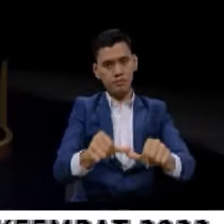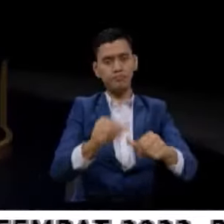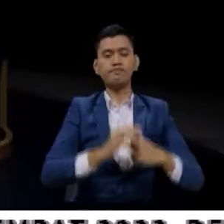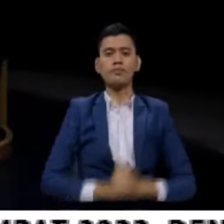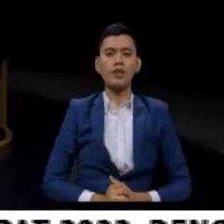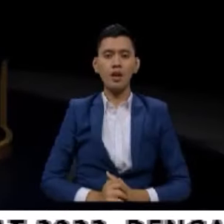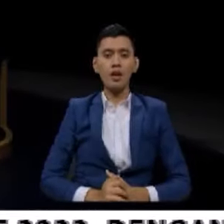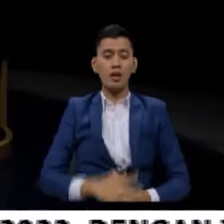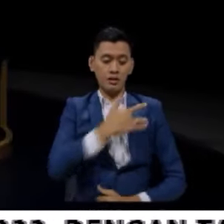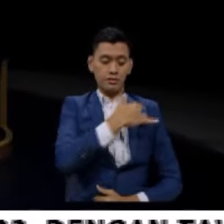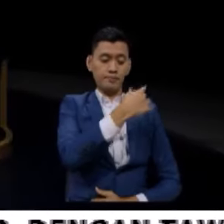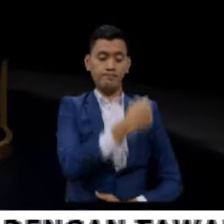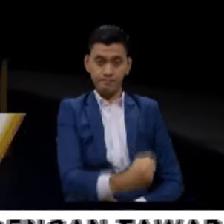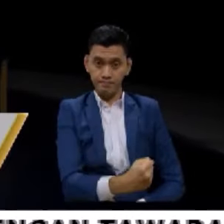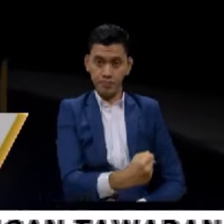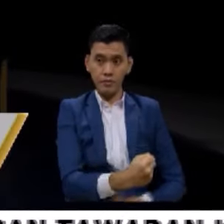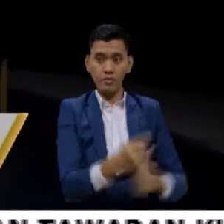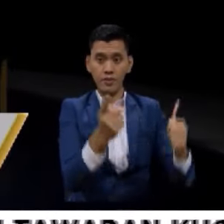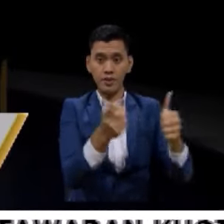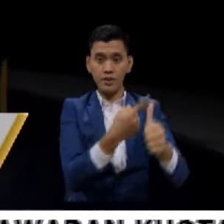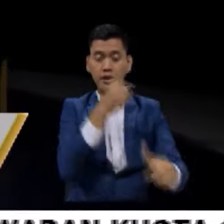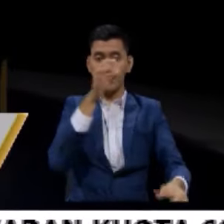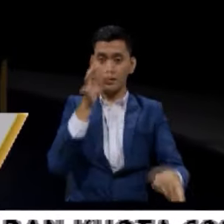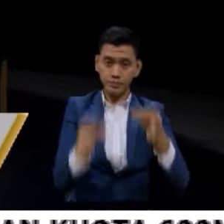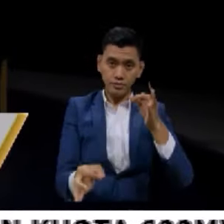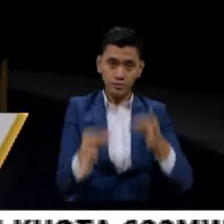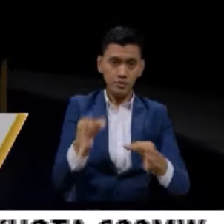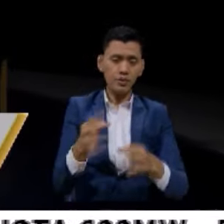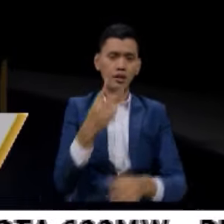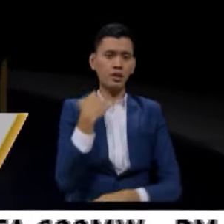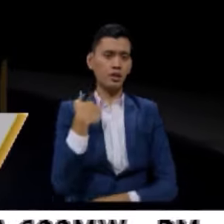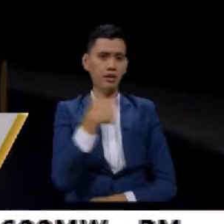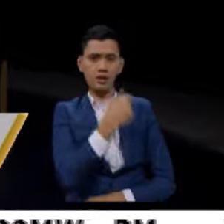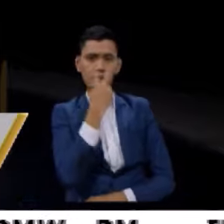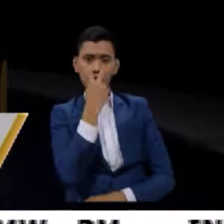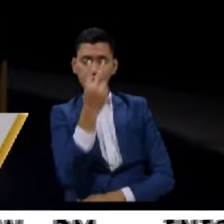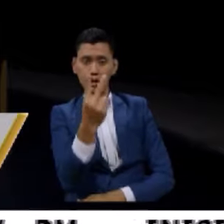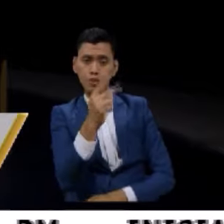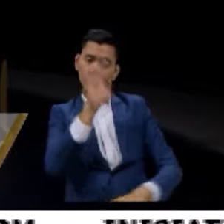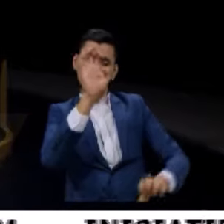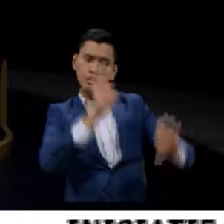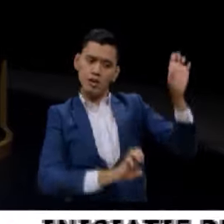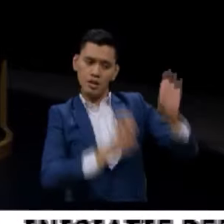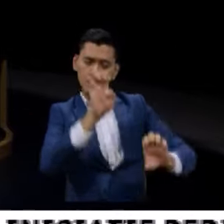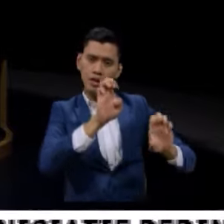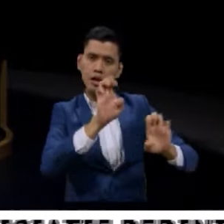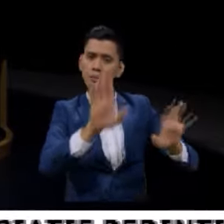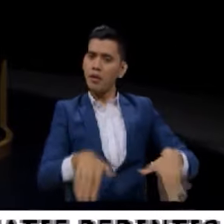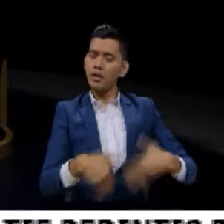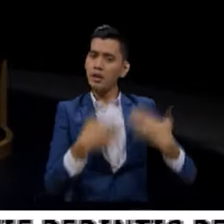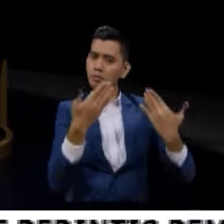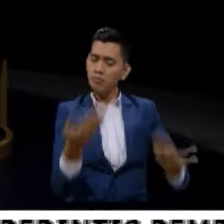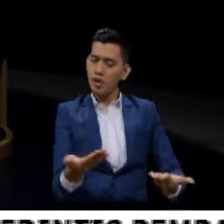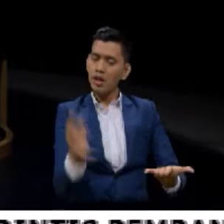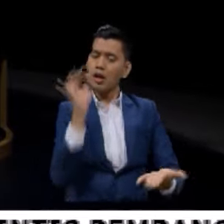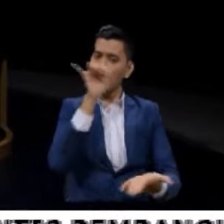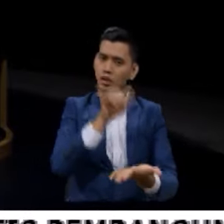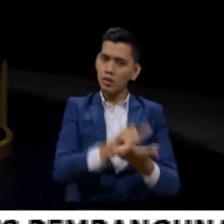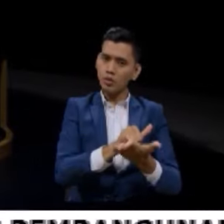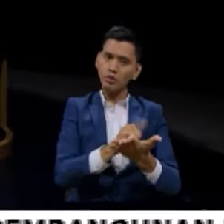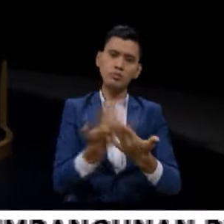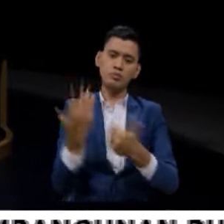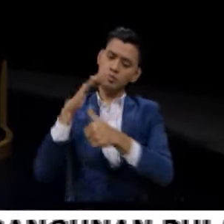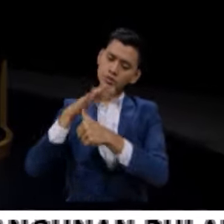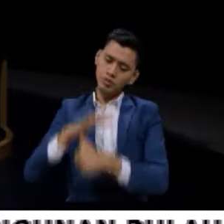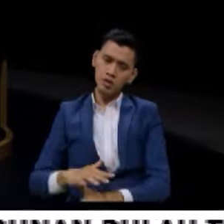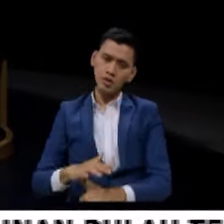aqidah superhero kita kalau kita melihat dalam perspektif nilai Blood yang belum ada tuh ini Satu tekanan